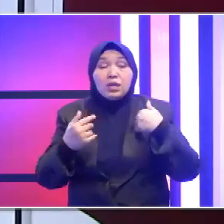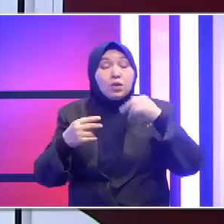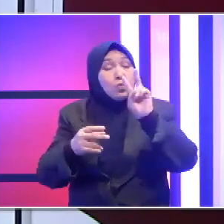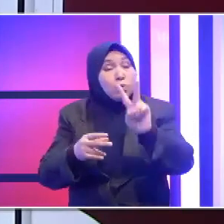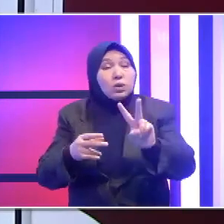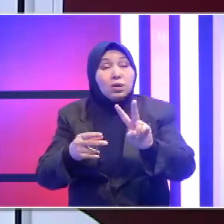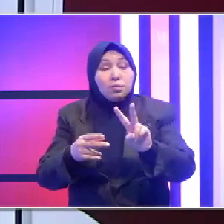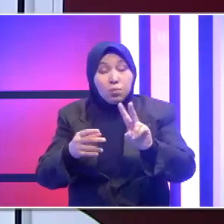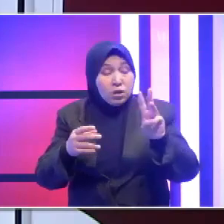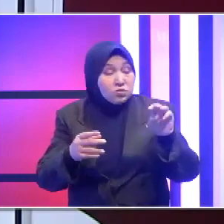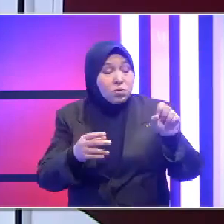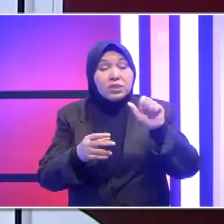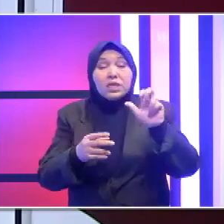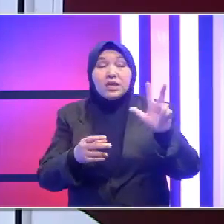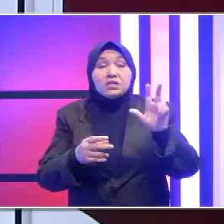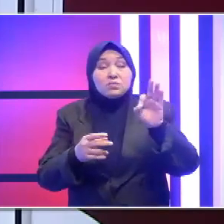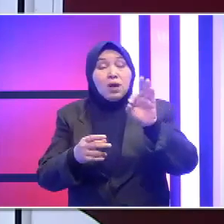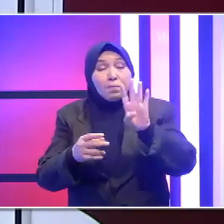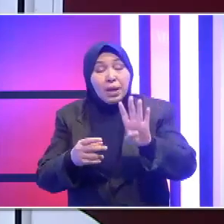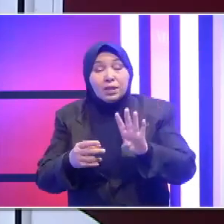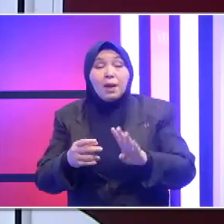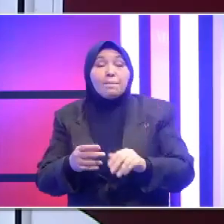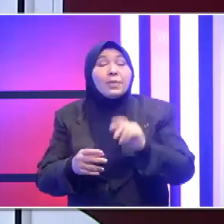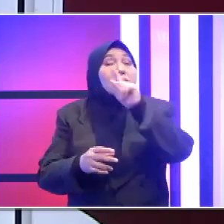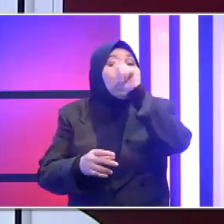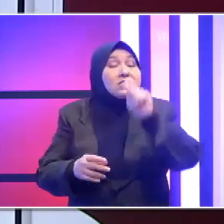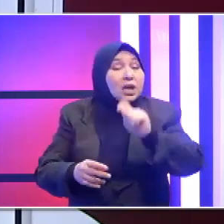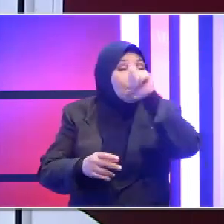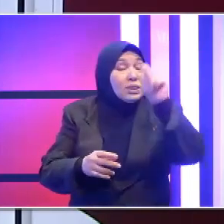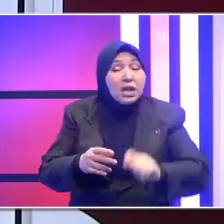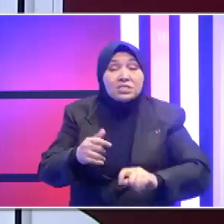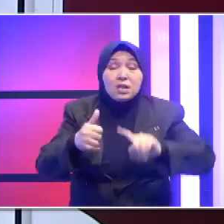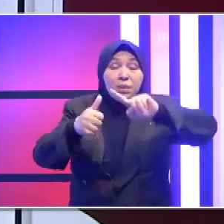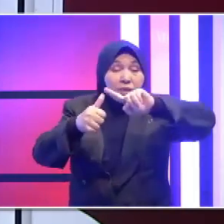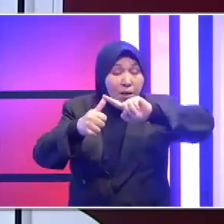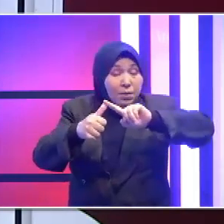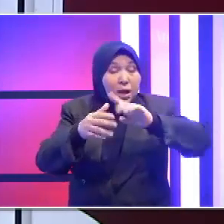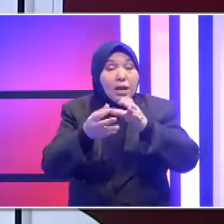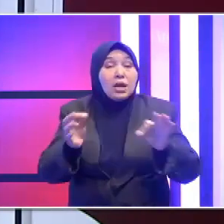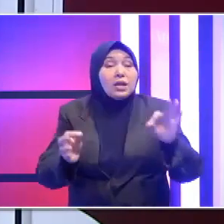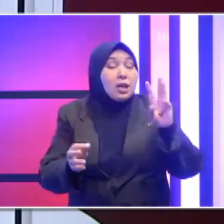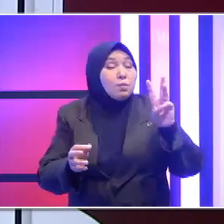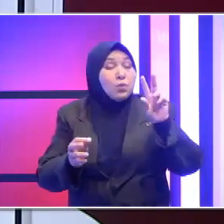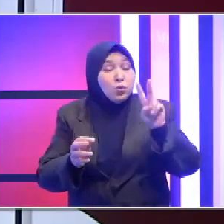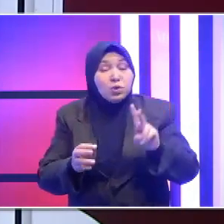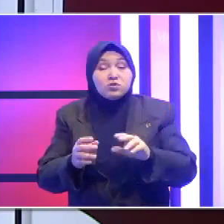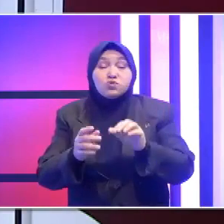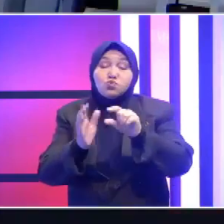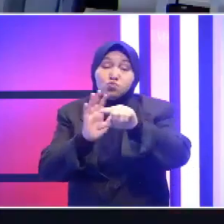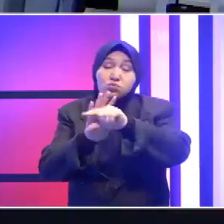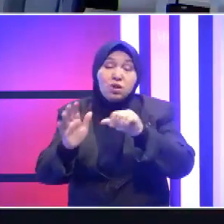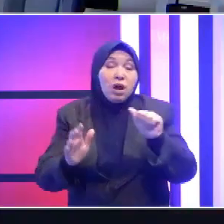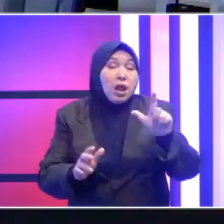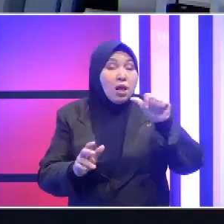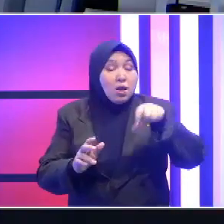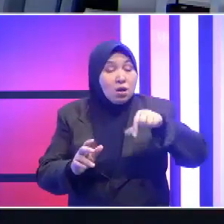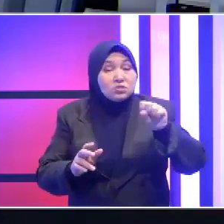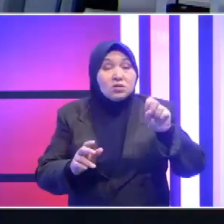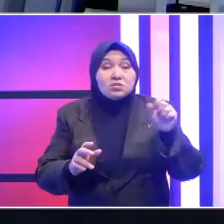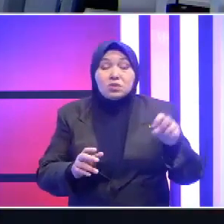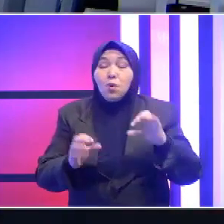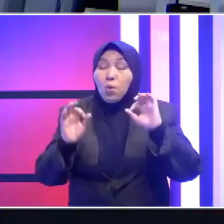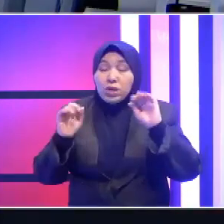samping pada bungkus w395 tapi kita baca dahulu pertanyaan pertama ayat 62 surah al-kautsar hidup sampai saat ini